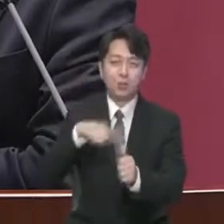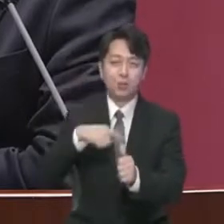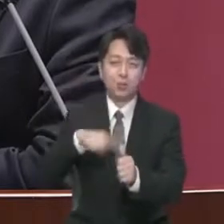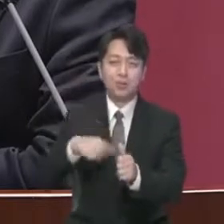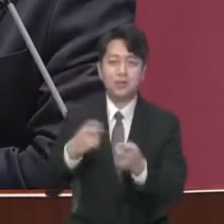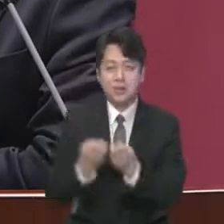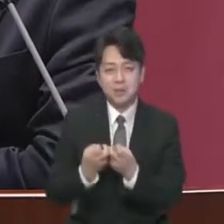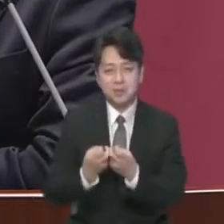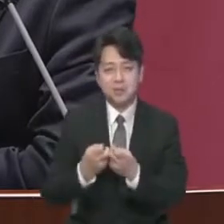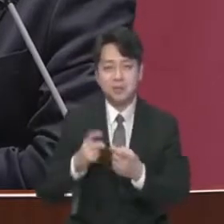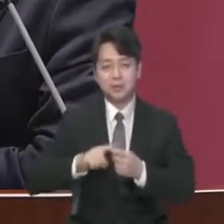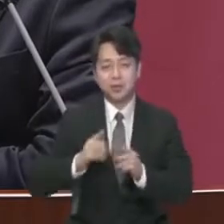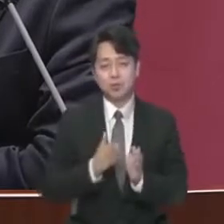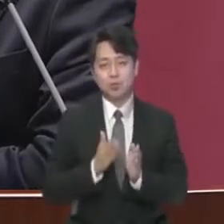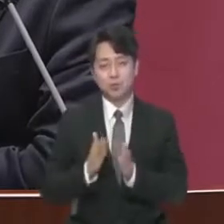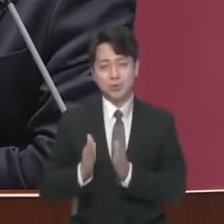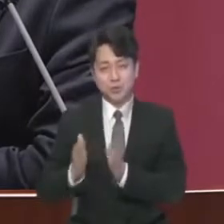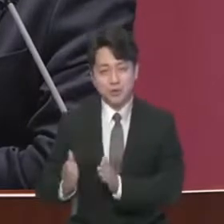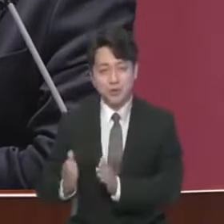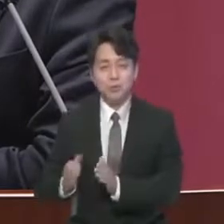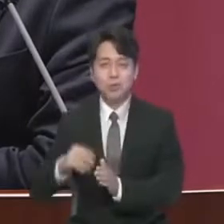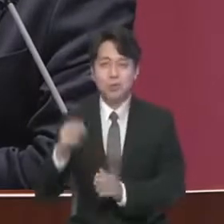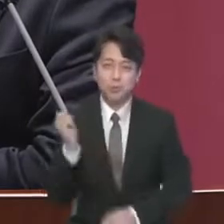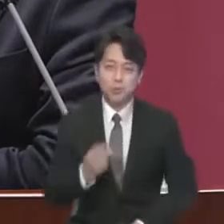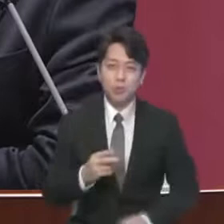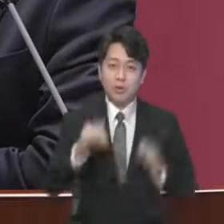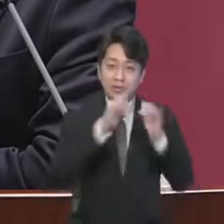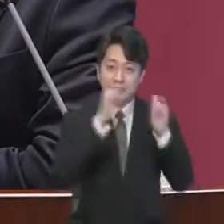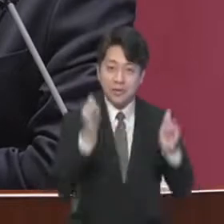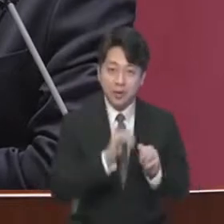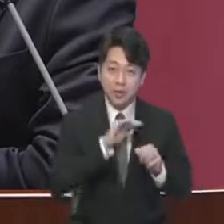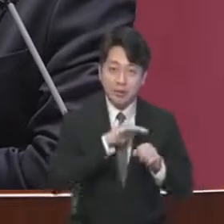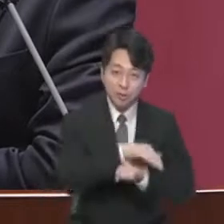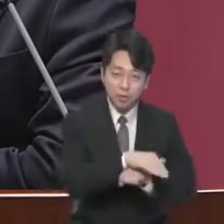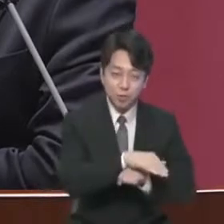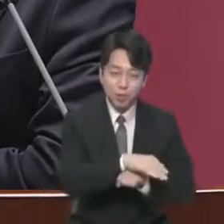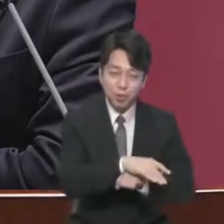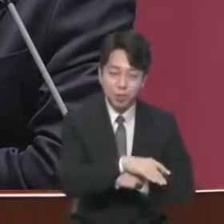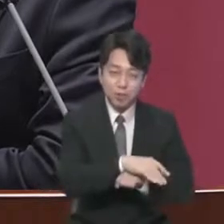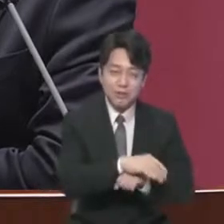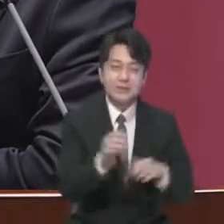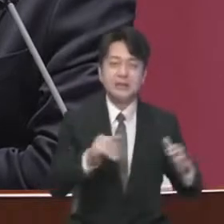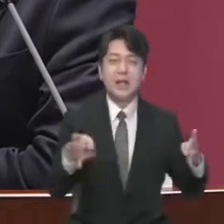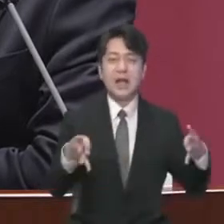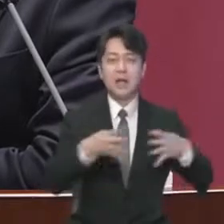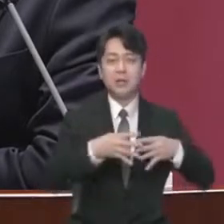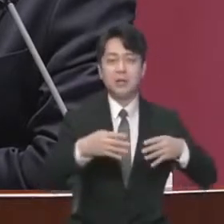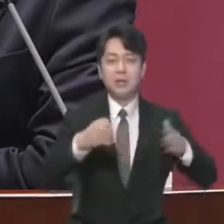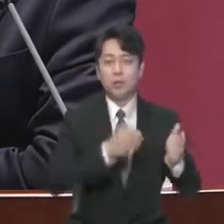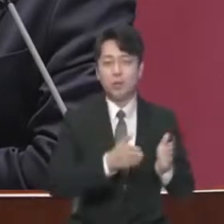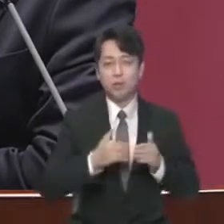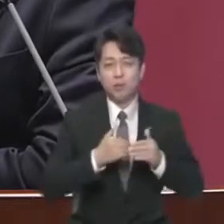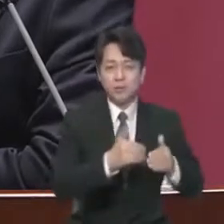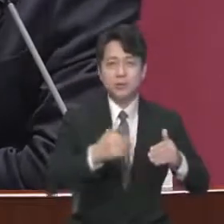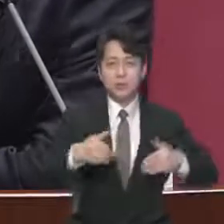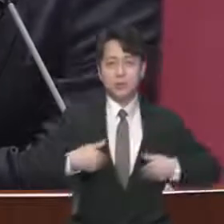대해서 준비하고 함께 사회적인 어떤 합의도 이뤄나갈 수 있는 그런 과정이 필요하다고 보고